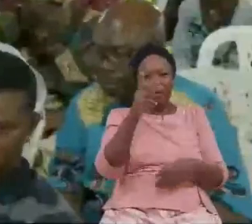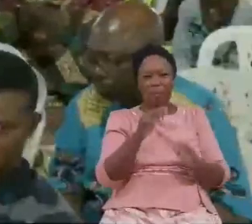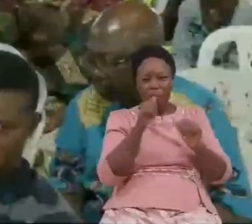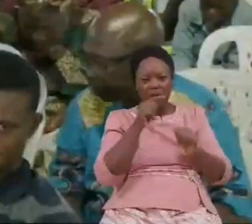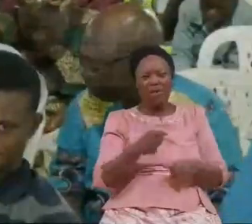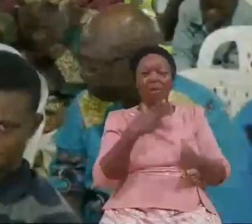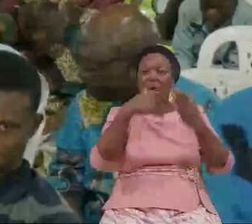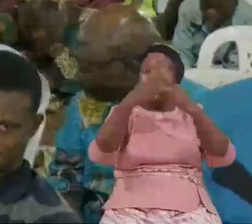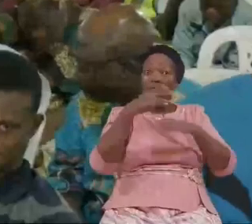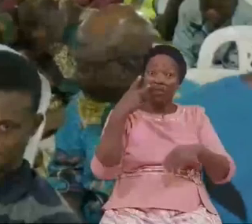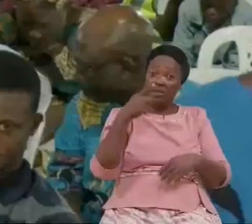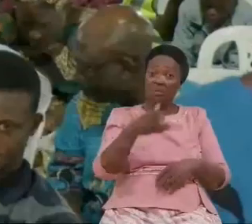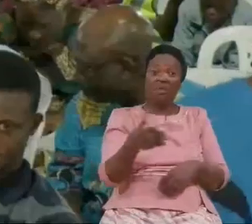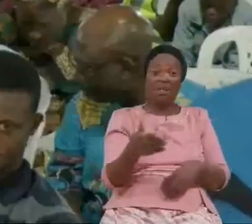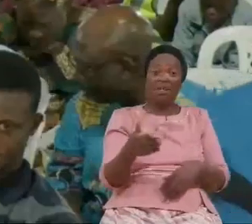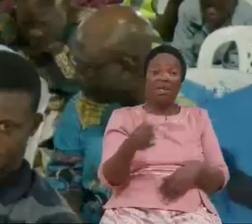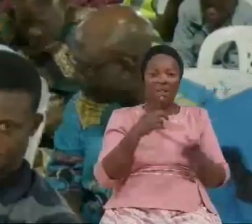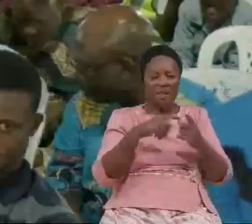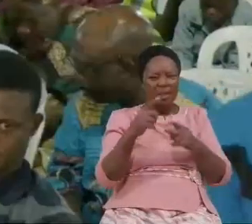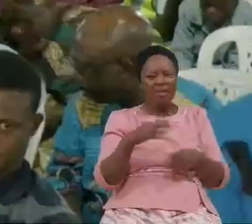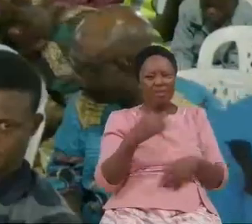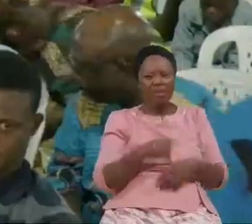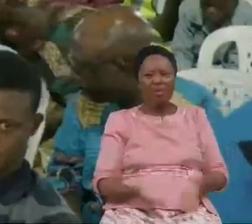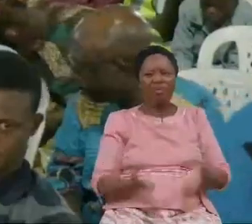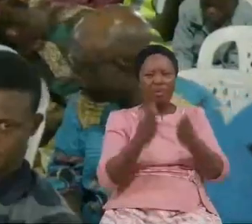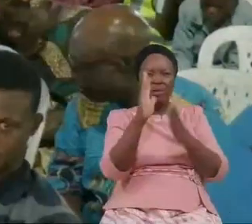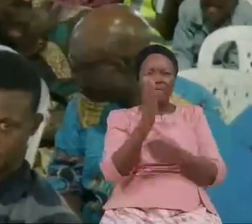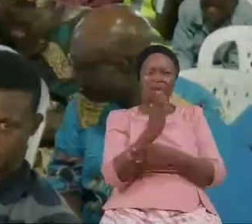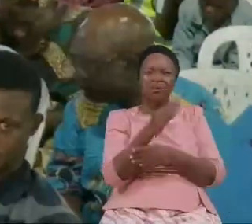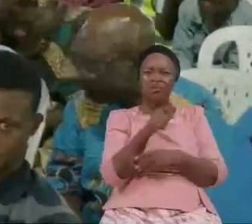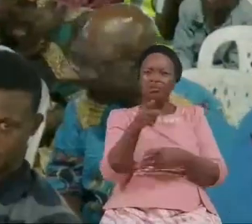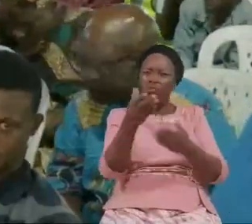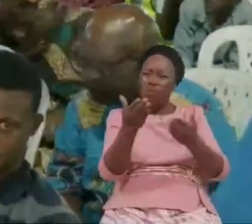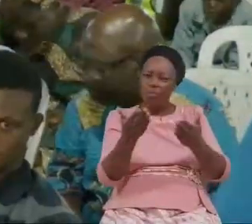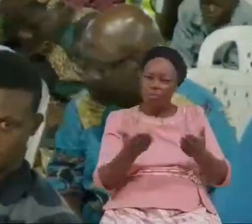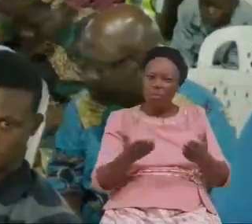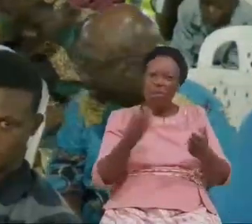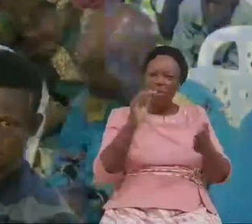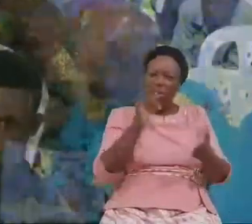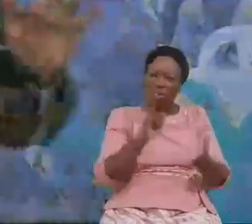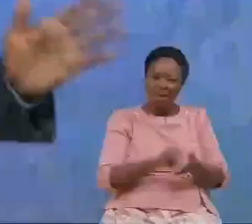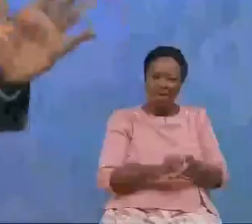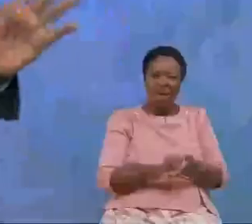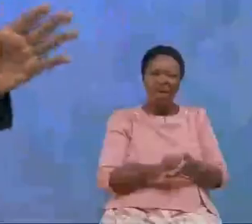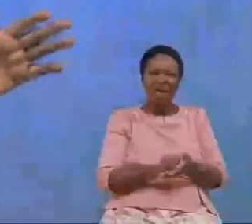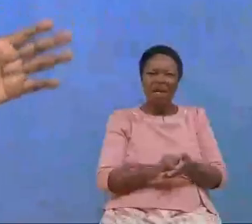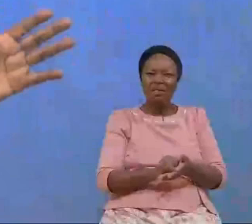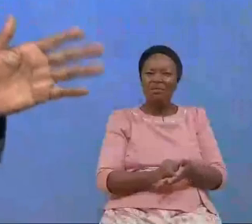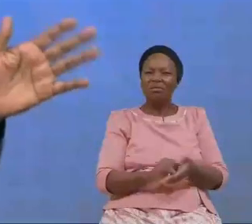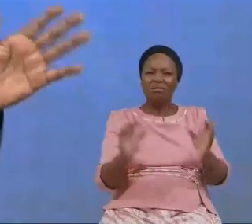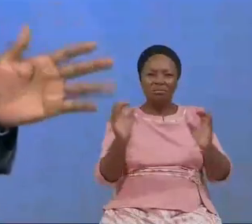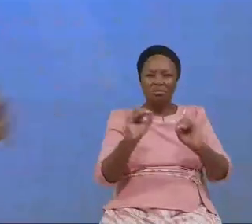le ciel te vois là-bas tu lèves ta main tu veux